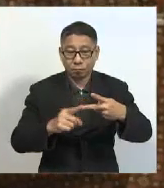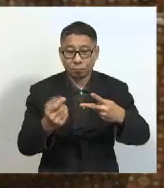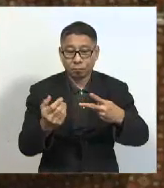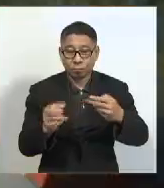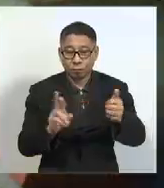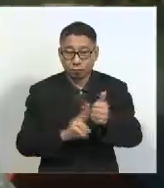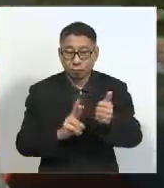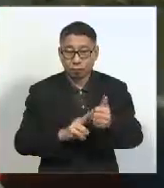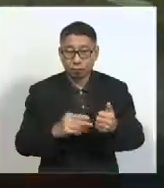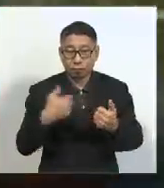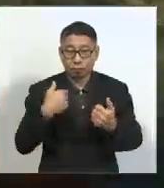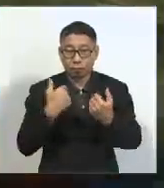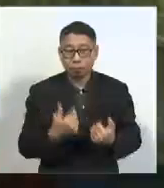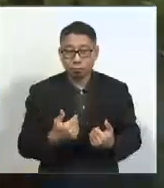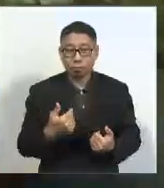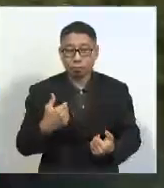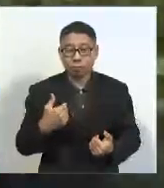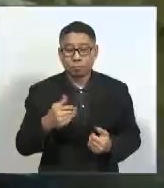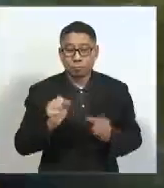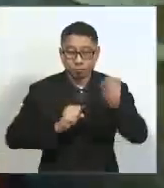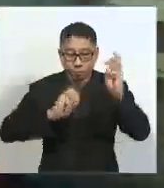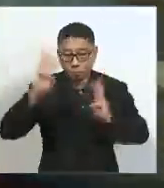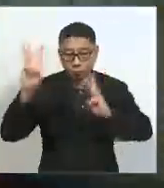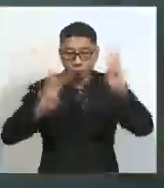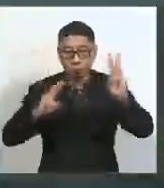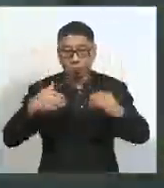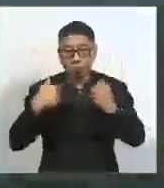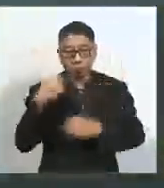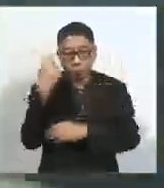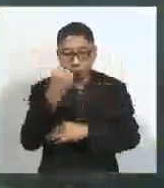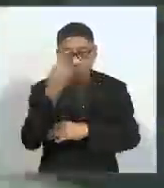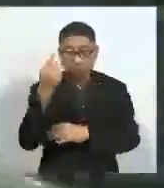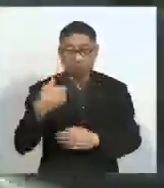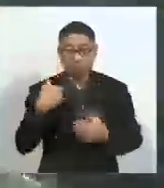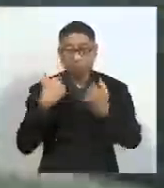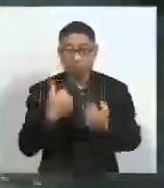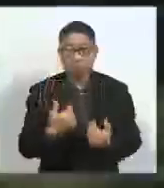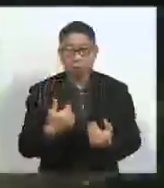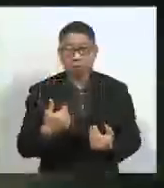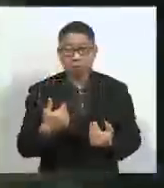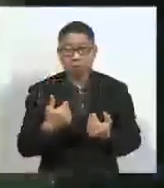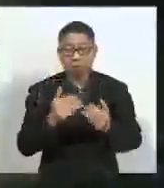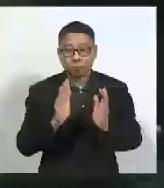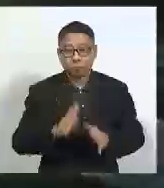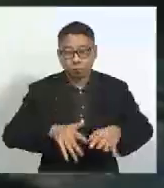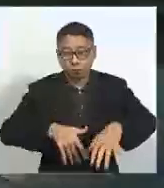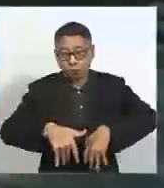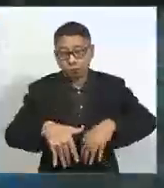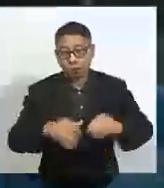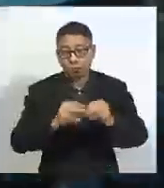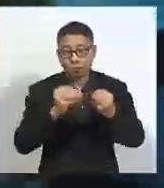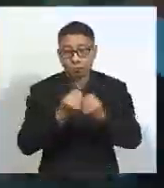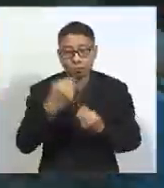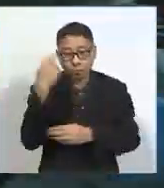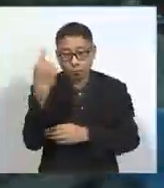ชร สำหรับคุณผู้ชมท่านใดที่ชื่นชอบการท่องเที่ยวเชิงธรรมชาติและสัมผัสวิถีชีวิตของชาวชุมชนหมู่บ้านท่องเ